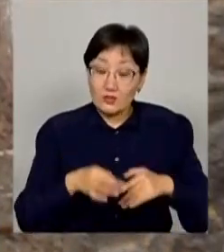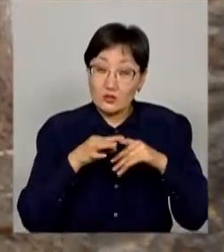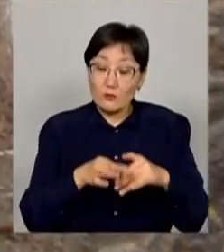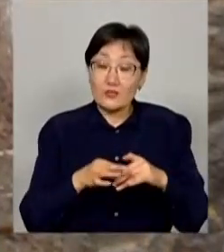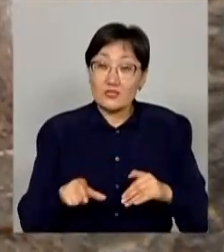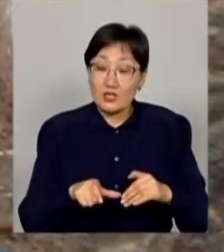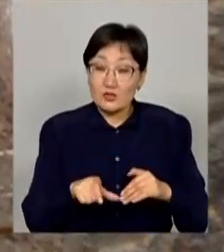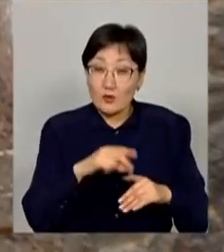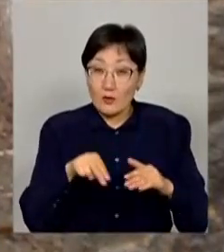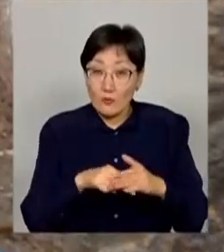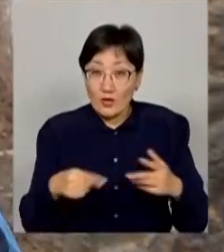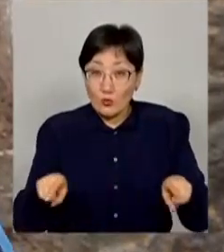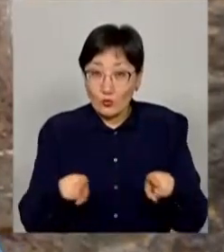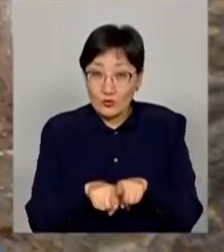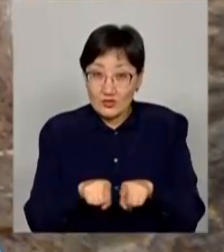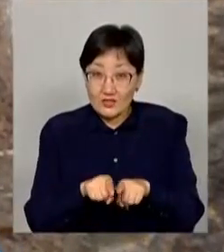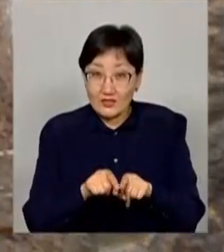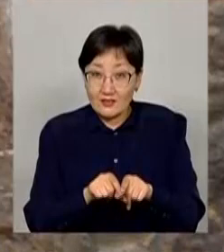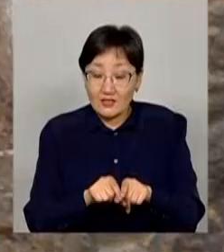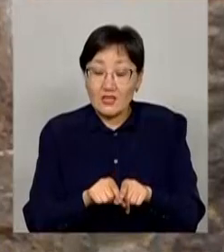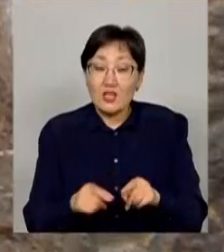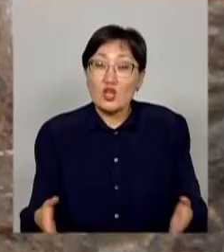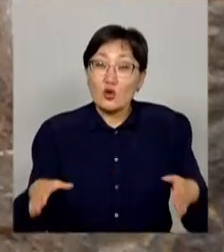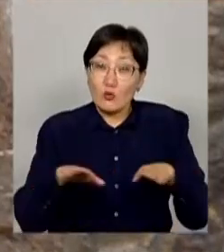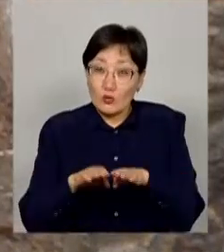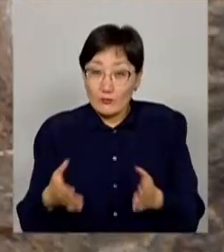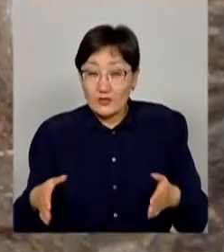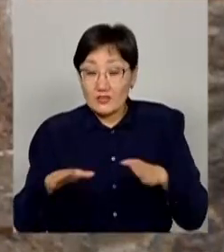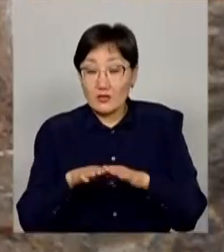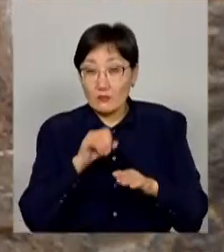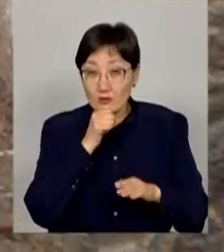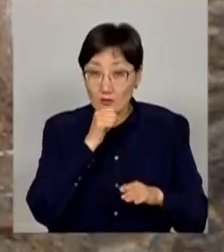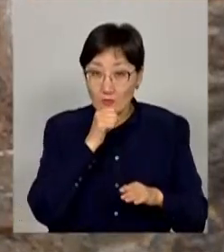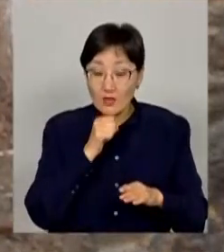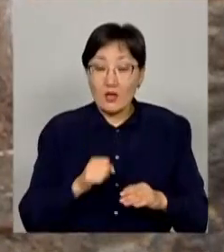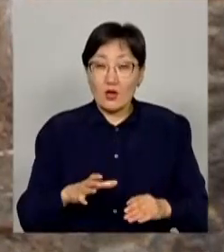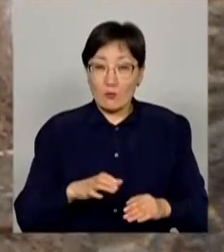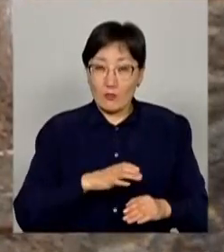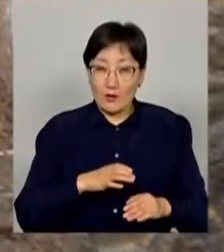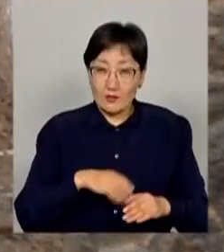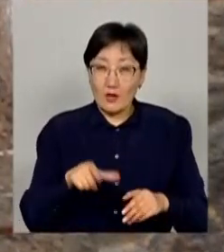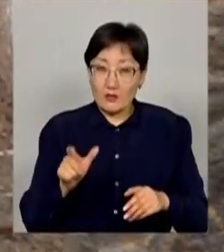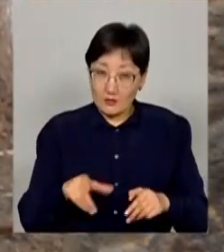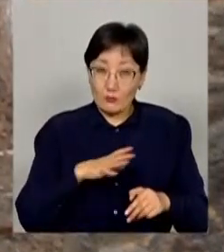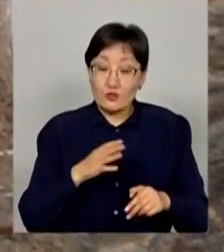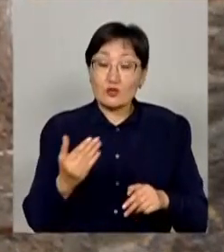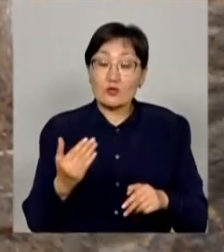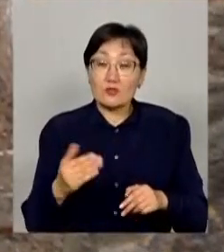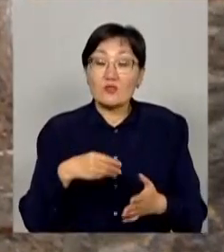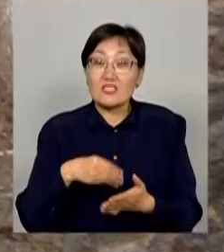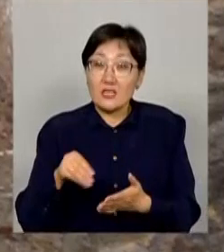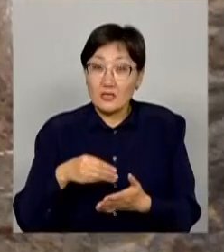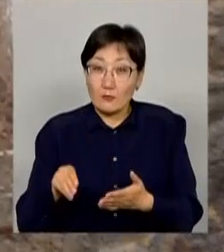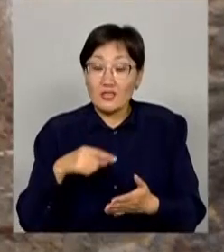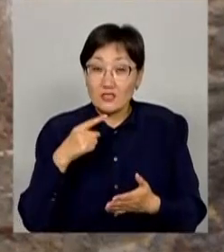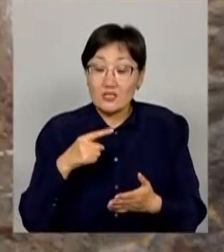мына жолдың астына келіп осындайларды төсеген ғой сонда атамыз дейді жаңағы енді бай бақуатты кісі болған ғой солардан сатып алды деп